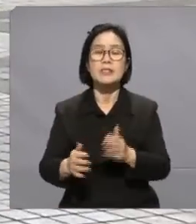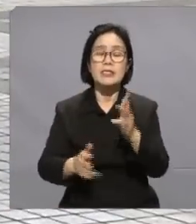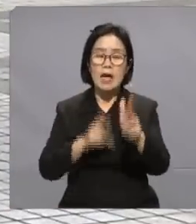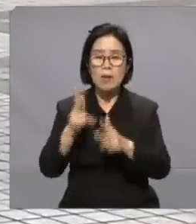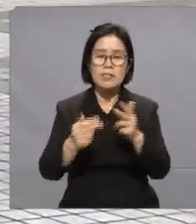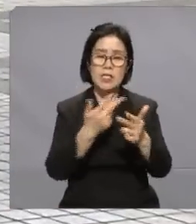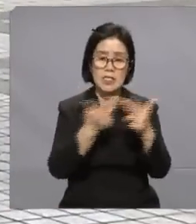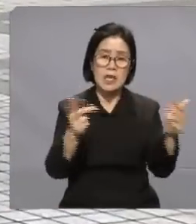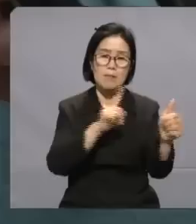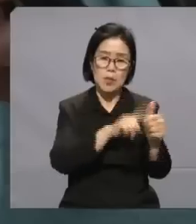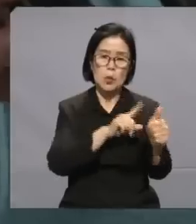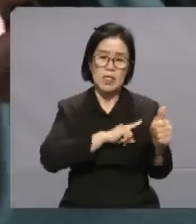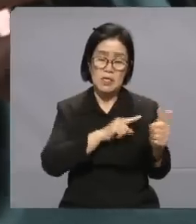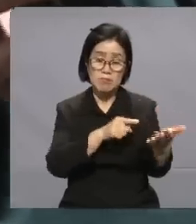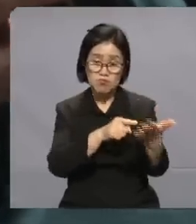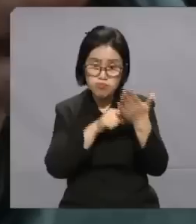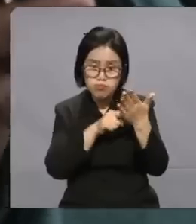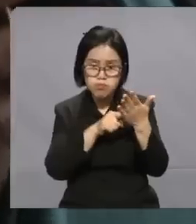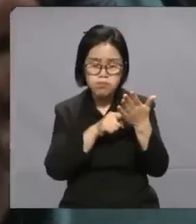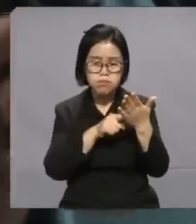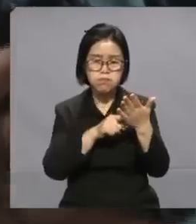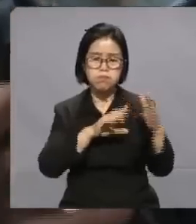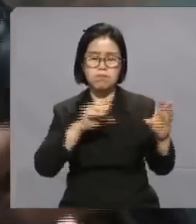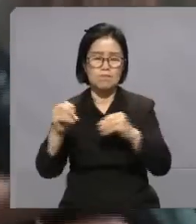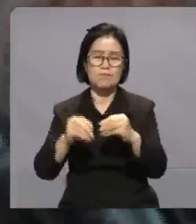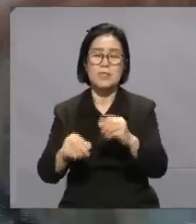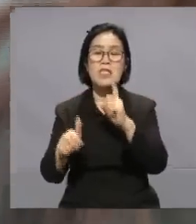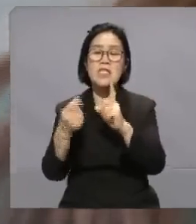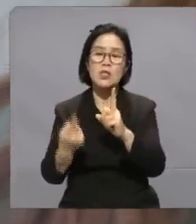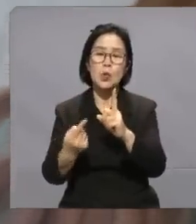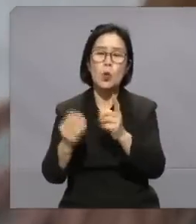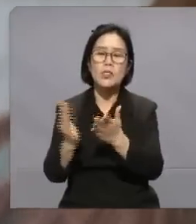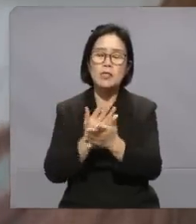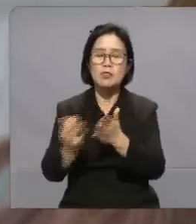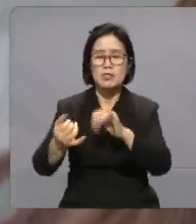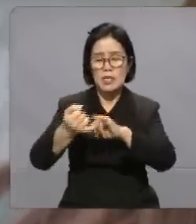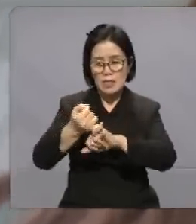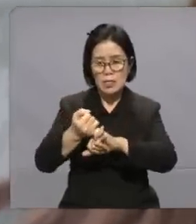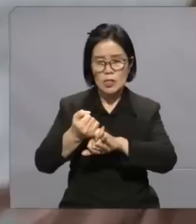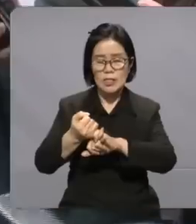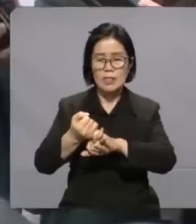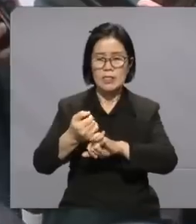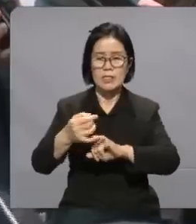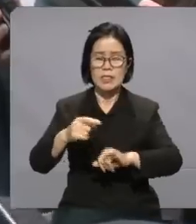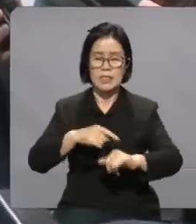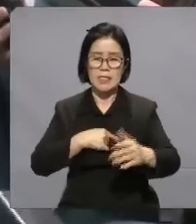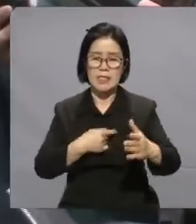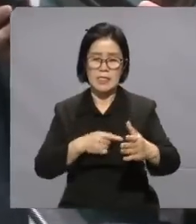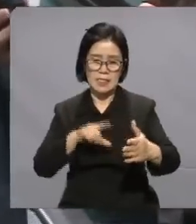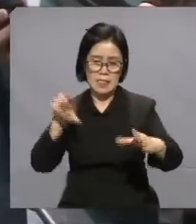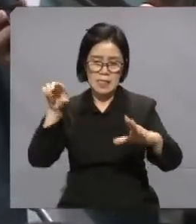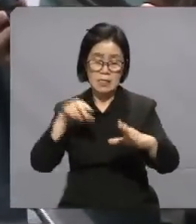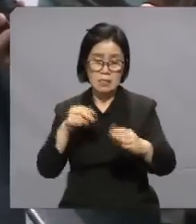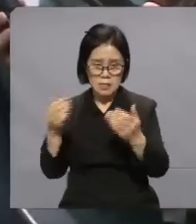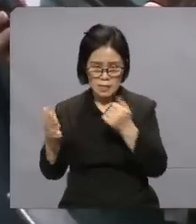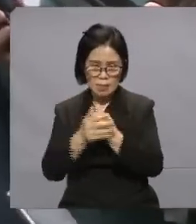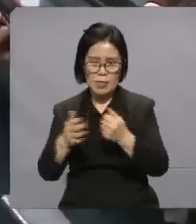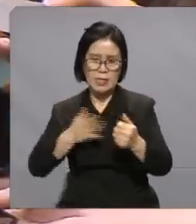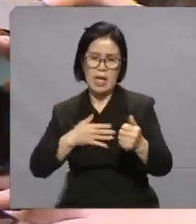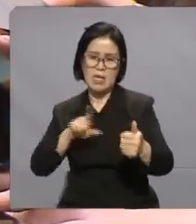이 대표 이름은 금기여서 천화동인 1호 지분 약정에도 자신의 이름이 담긴 것이라고